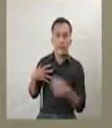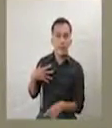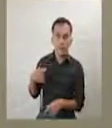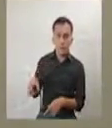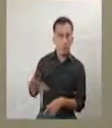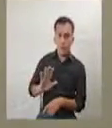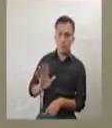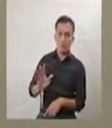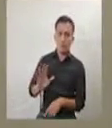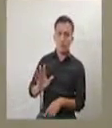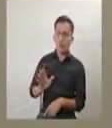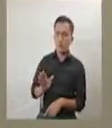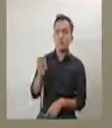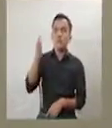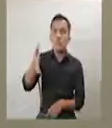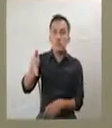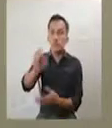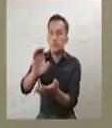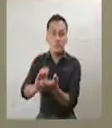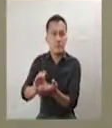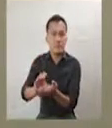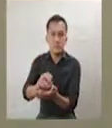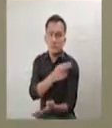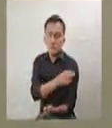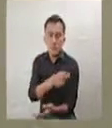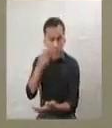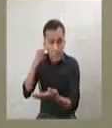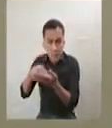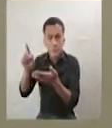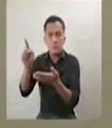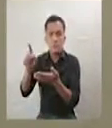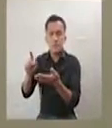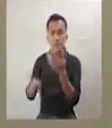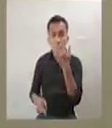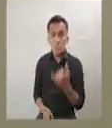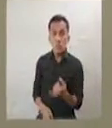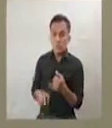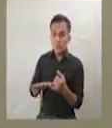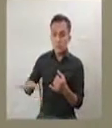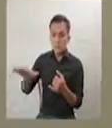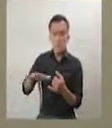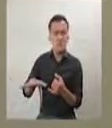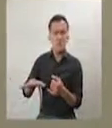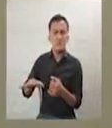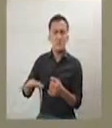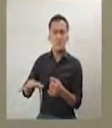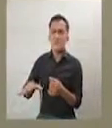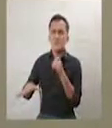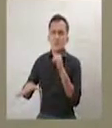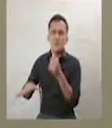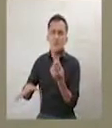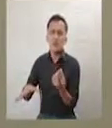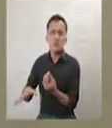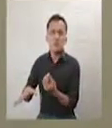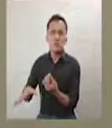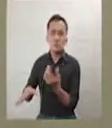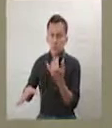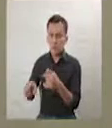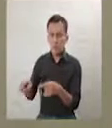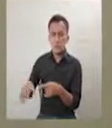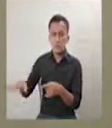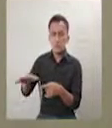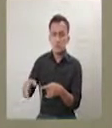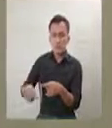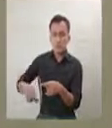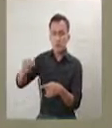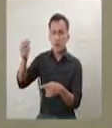kababaihan na pumunta sa center para magpa-check up. Kasi mostly, hindi nila ginagawa yan. Kaya nga